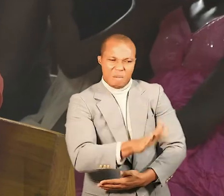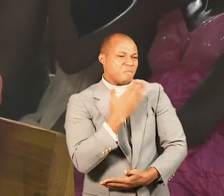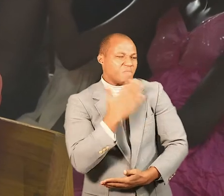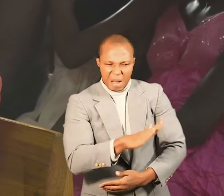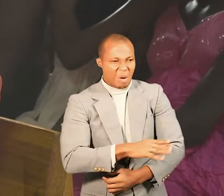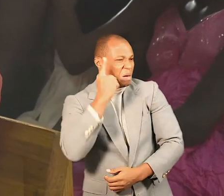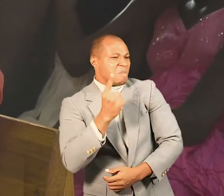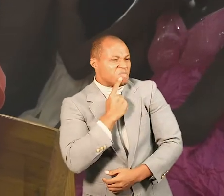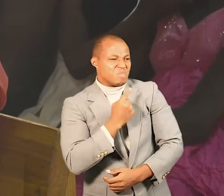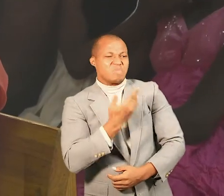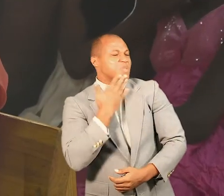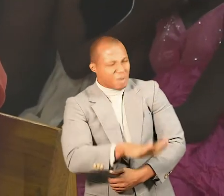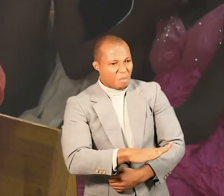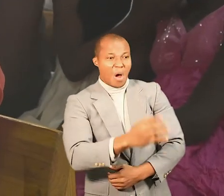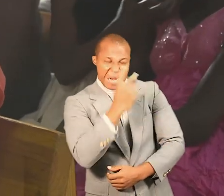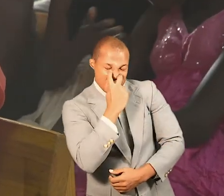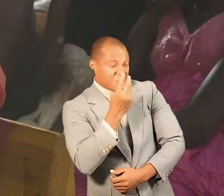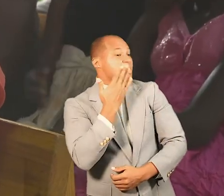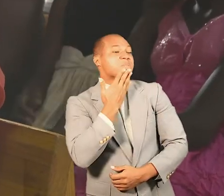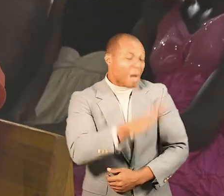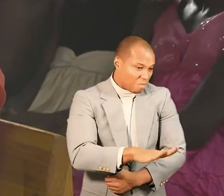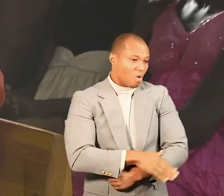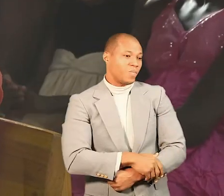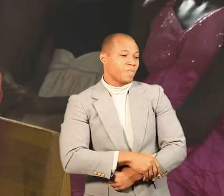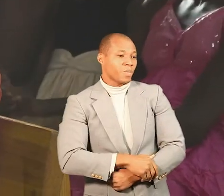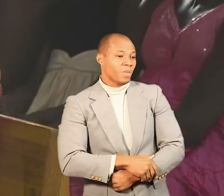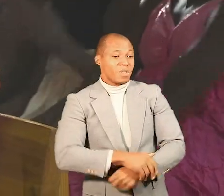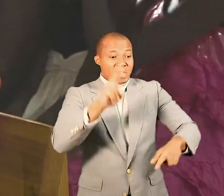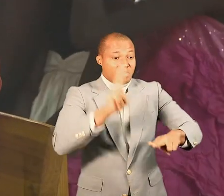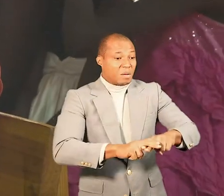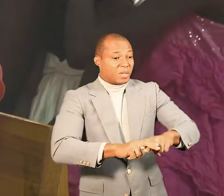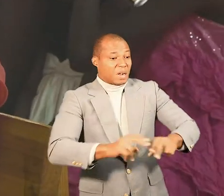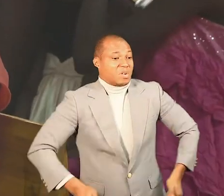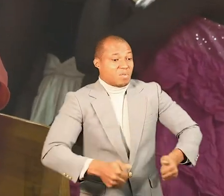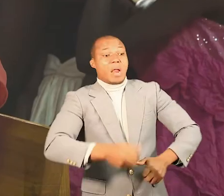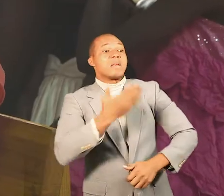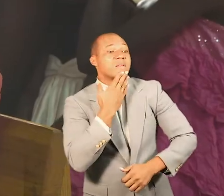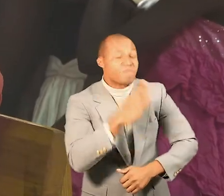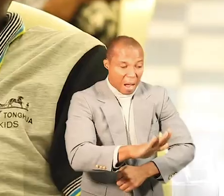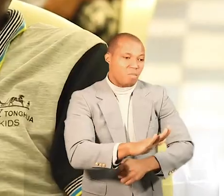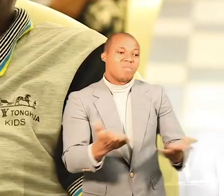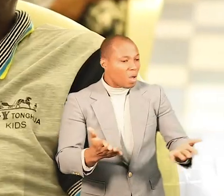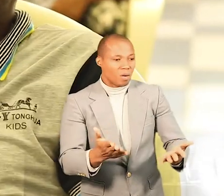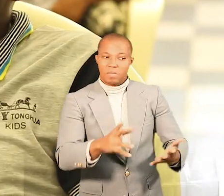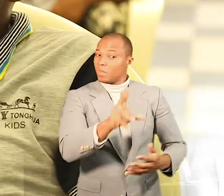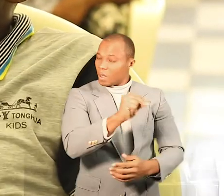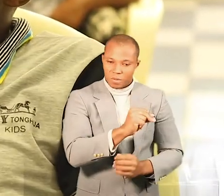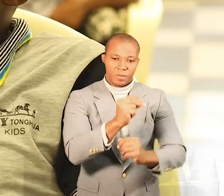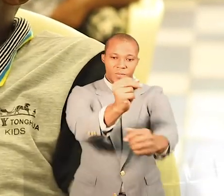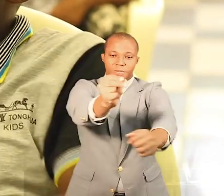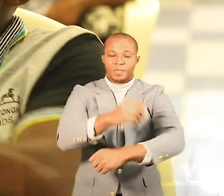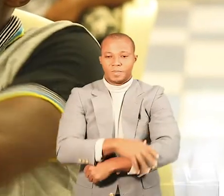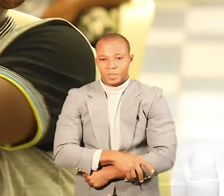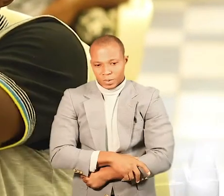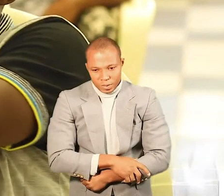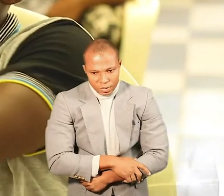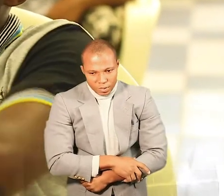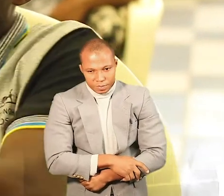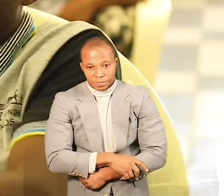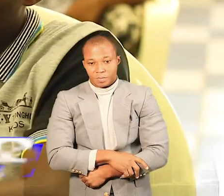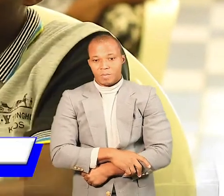de adolescence pour li et qui ça pou pral faire avec qui côté pou pral voyer même les c'est nan